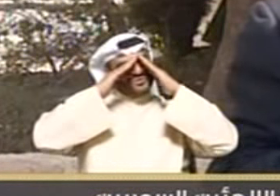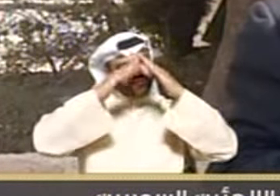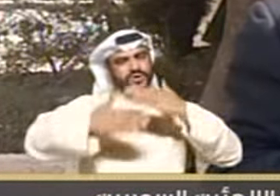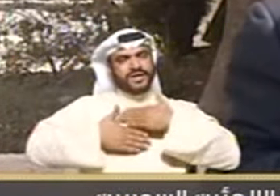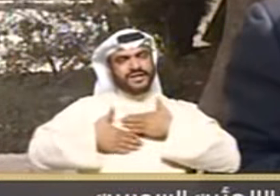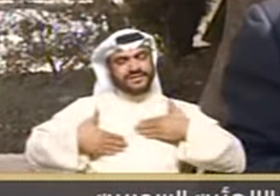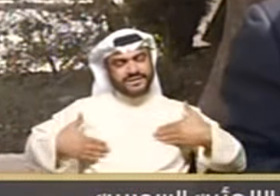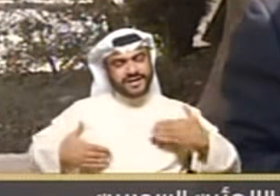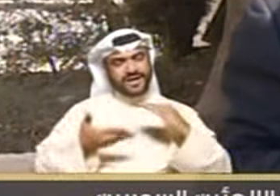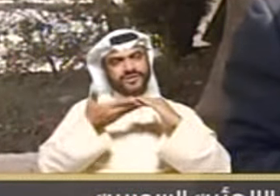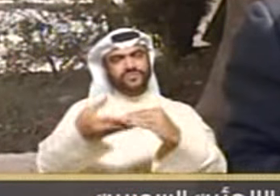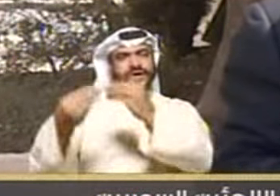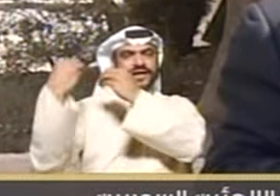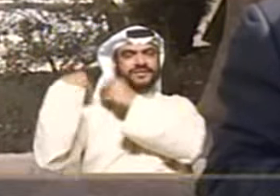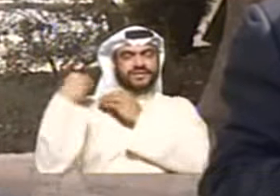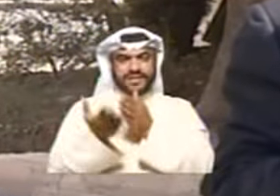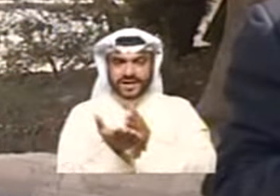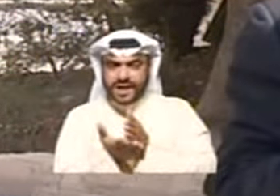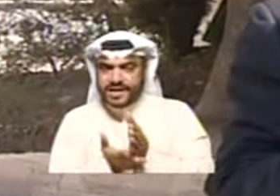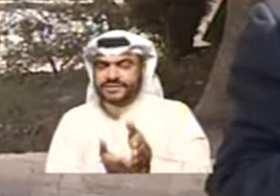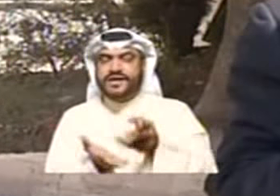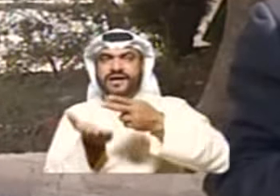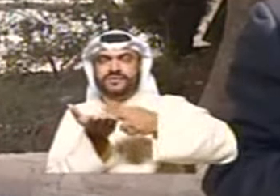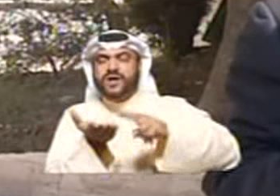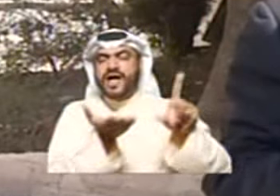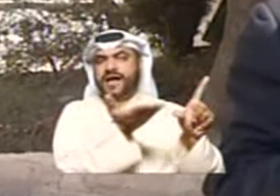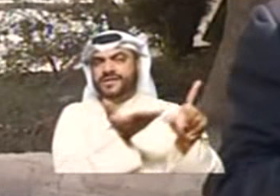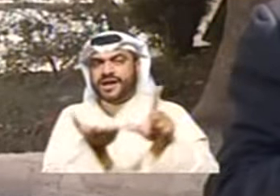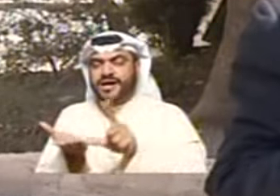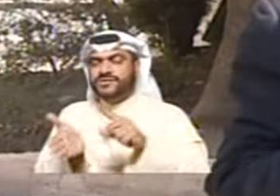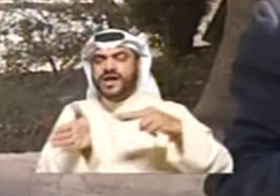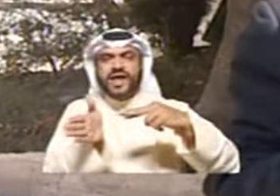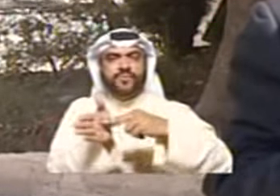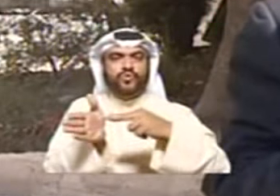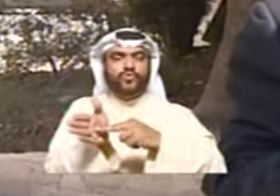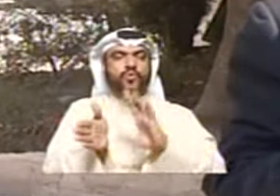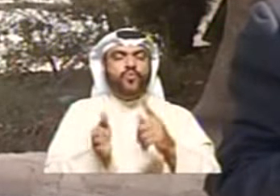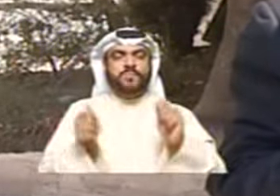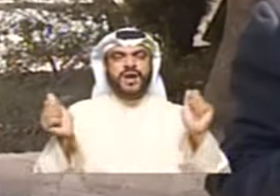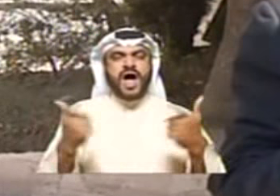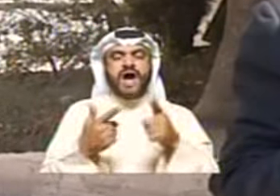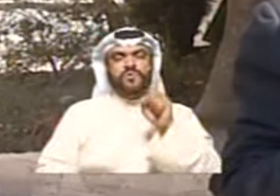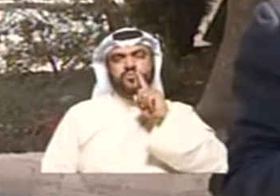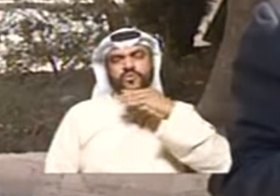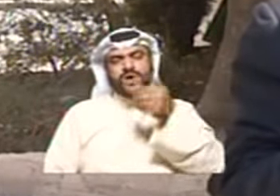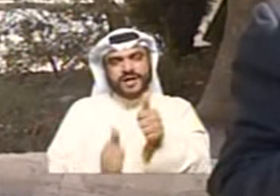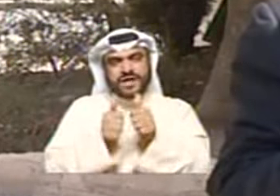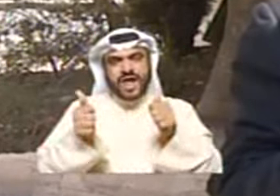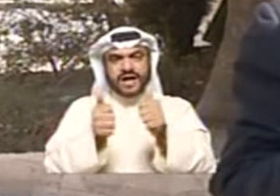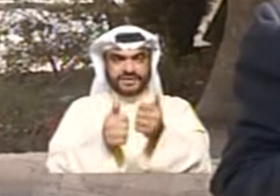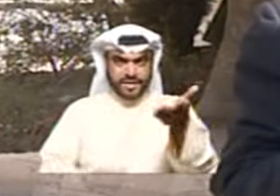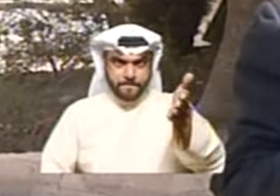الأيتام والتي تعكس نهج الكويت ورسالتها الإنسانية تجاه هذه الشريحة التي تعد بالألاف بين جموع